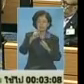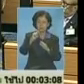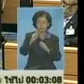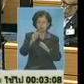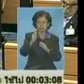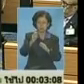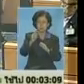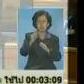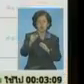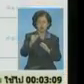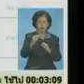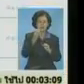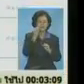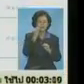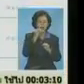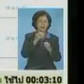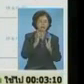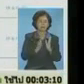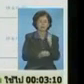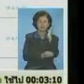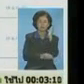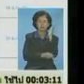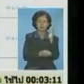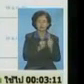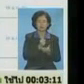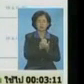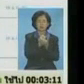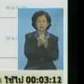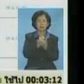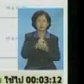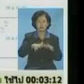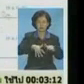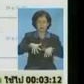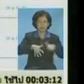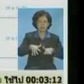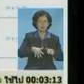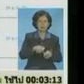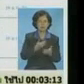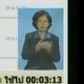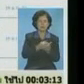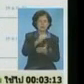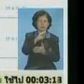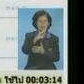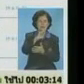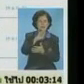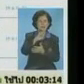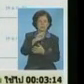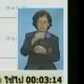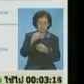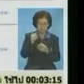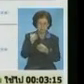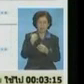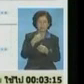ยะที่ 3/2 จำนวน636หน่วยเป็นเงิน178ล้านบาทแล้วมีบางยานครับหมื่นหน่วยครับ